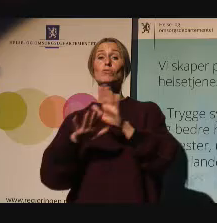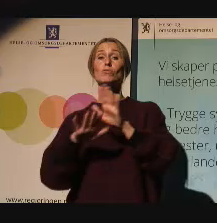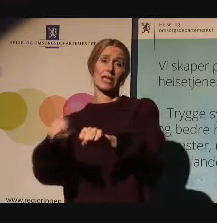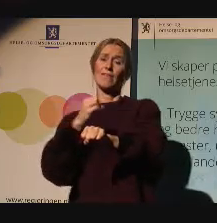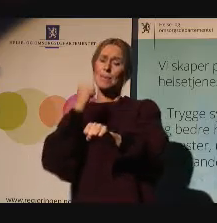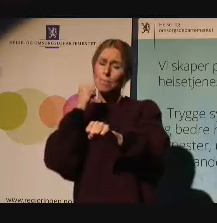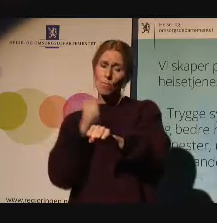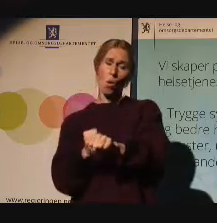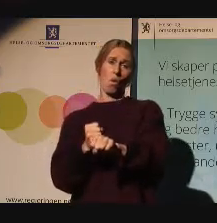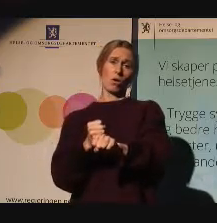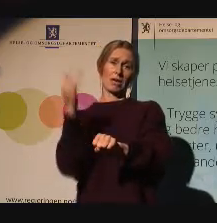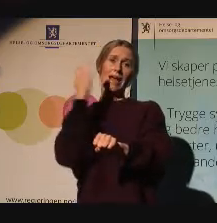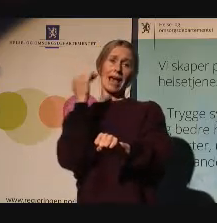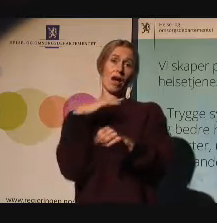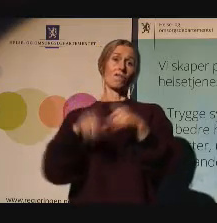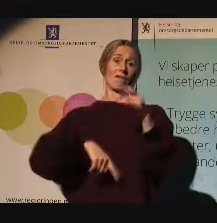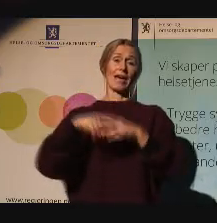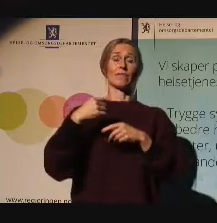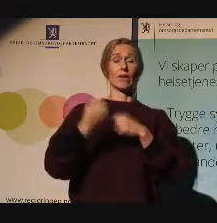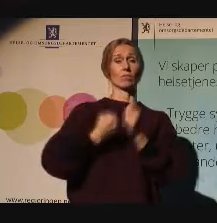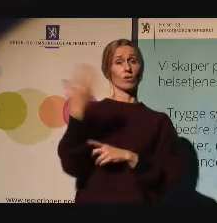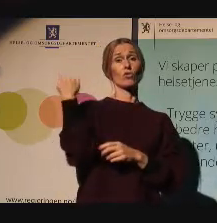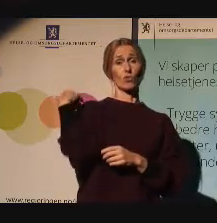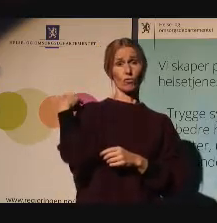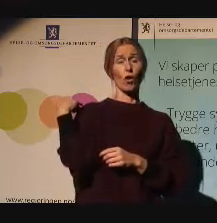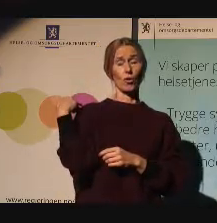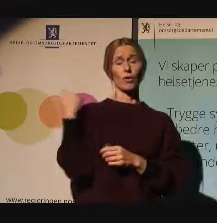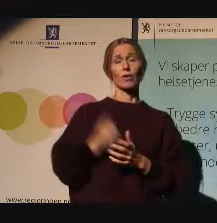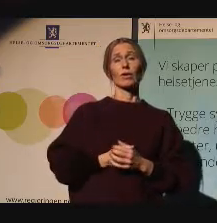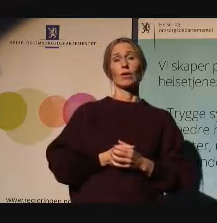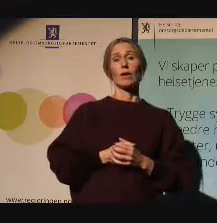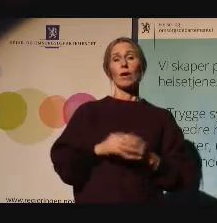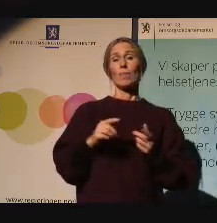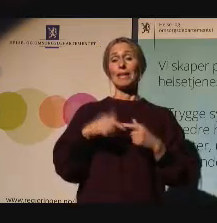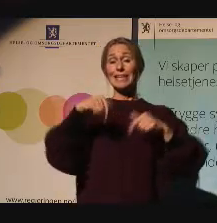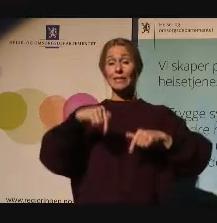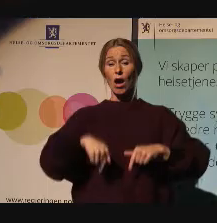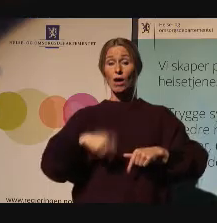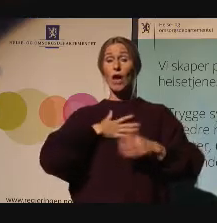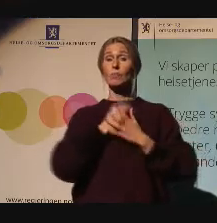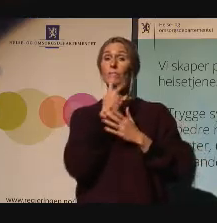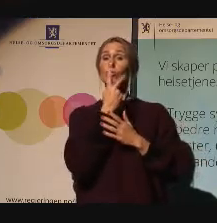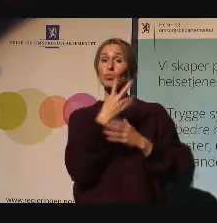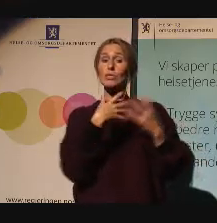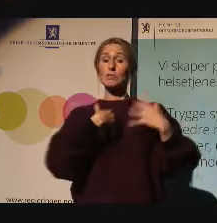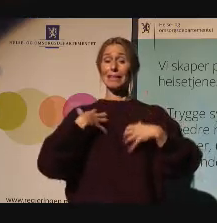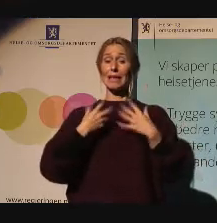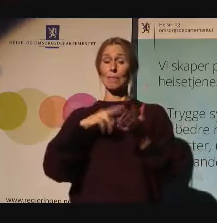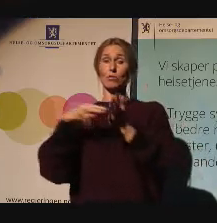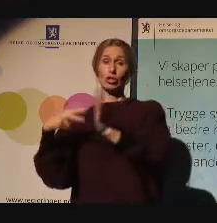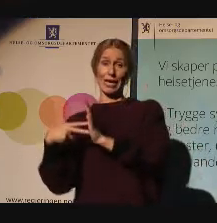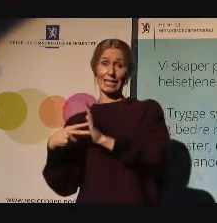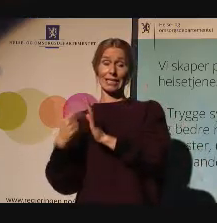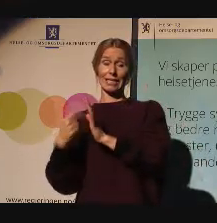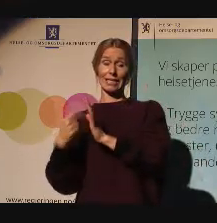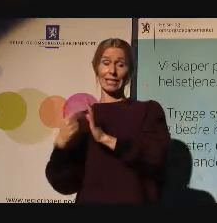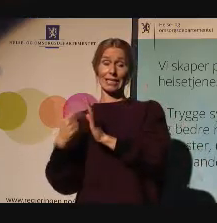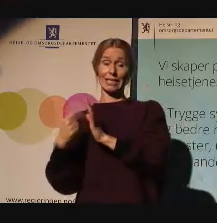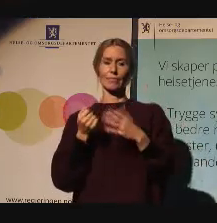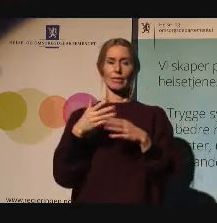av de feilene som vi gjør. Men vi har i dag 2 spennende prosjekter i